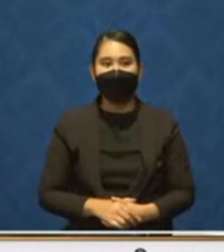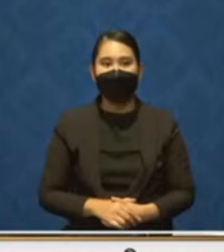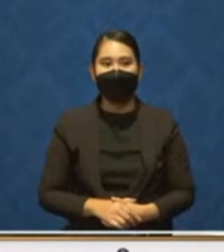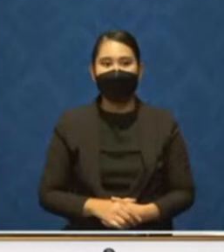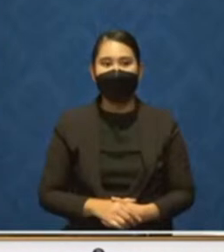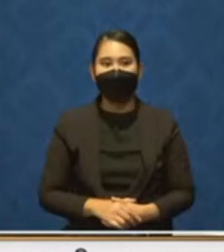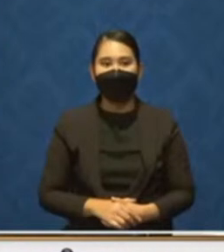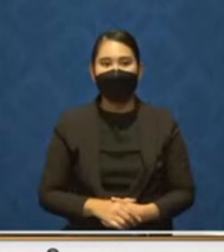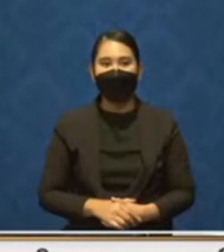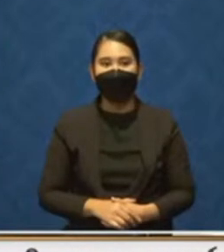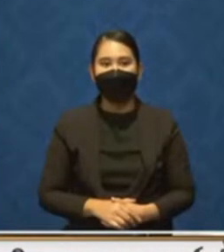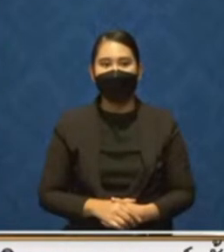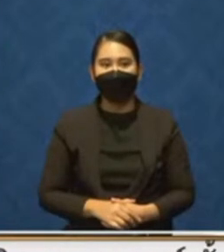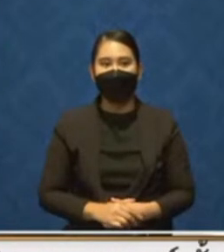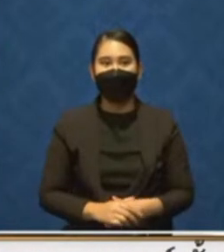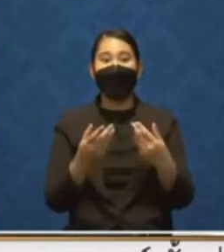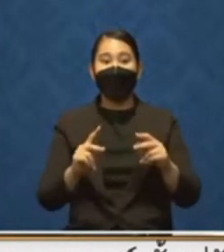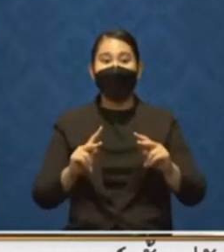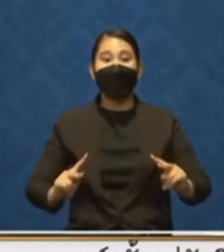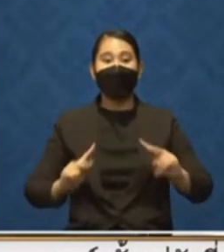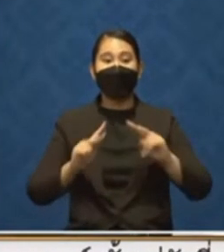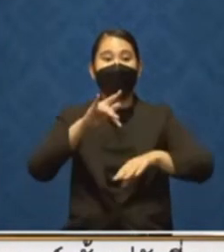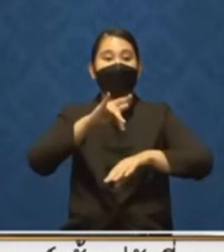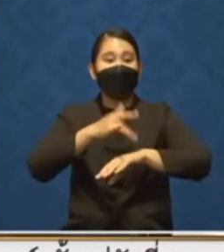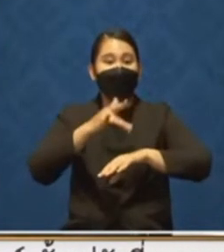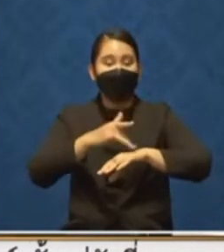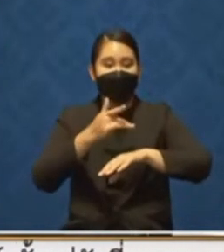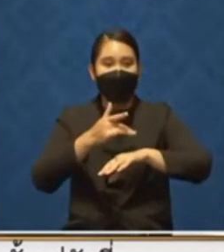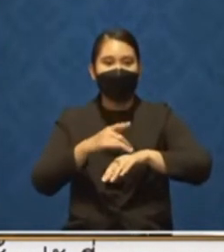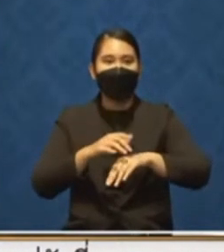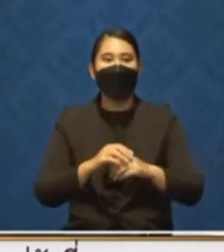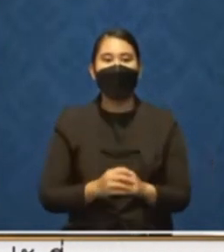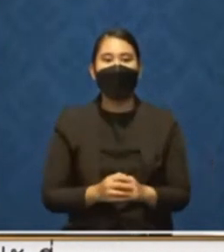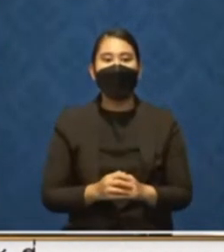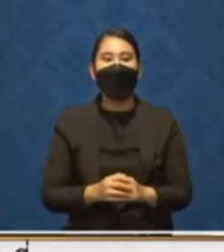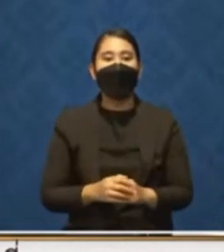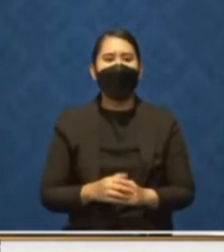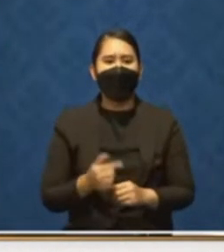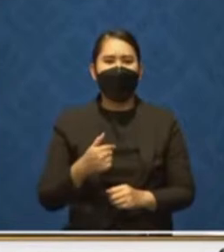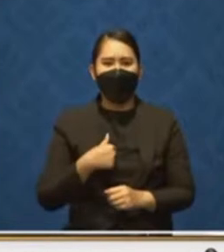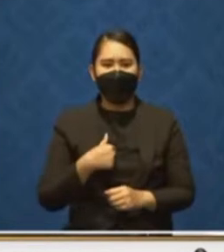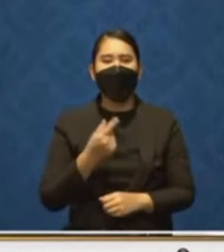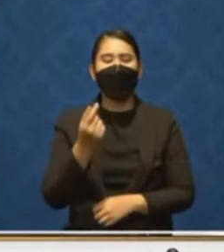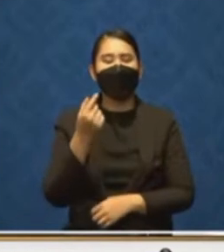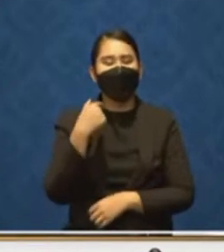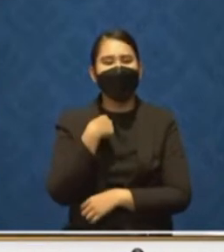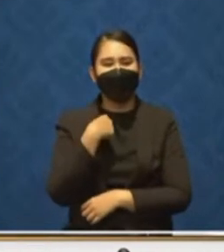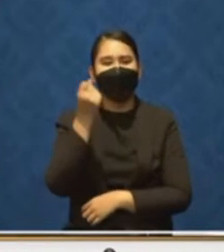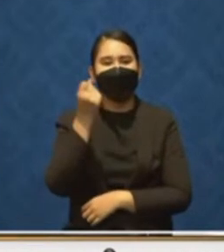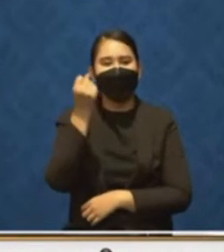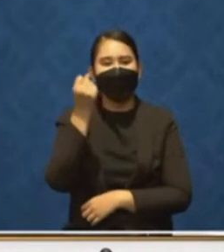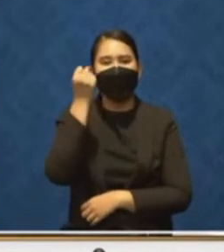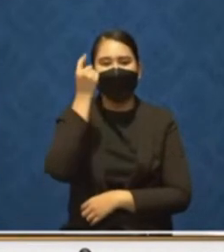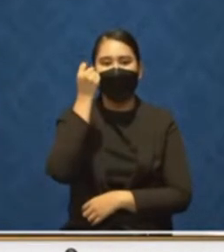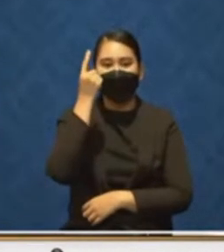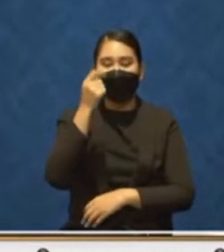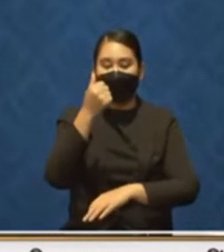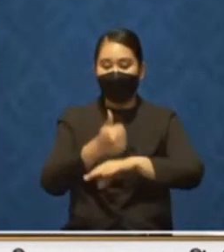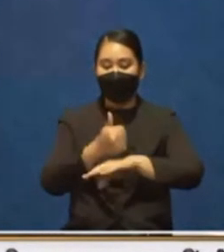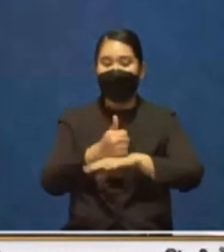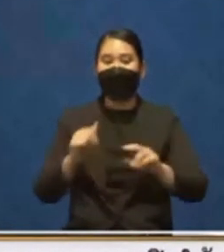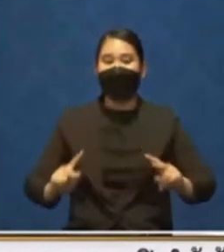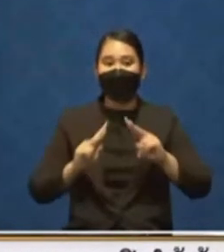เรื่องของกระทรวงทรัพยากรธรรมชาติและสิ่งแวดล้อมซึ่งผมก็ยังมีความเข้าใจนะครับว่าตันตริมก็